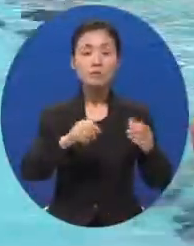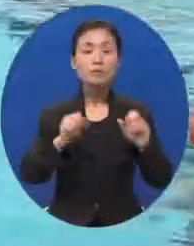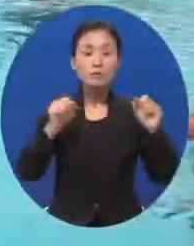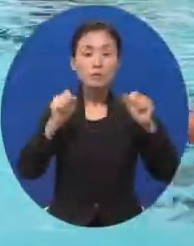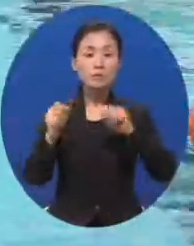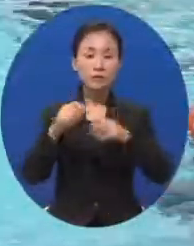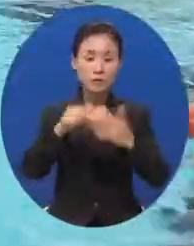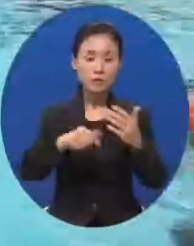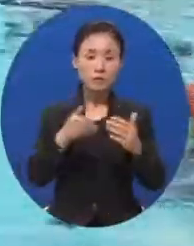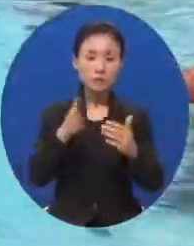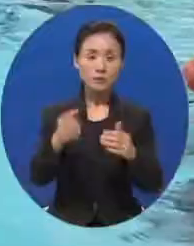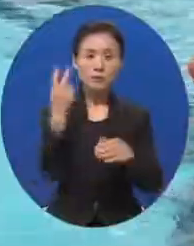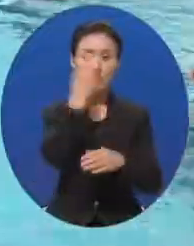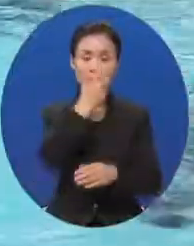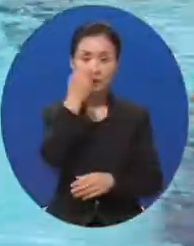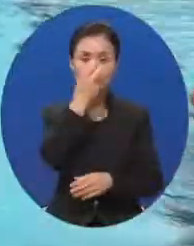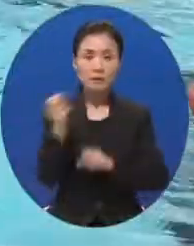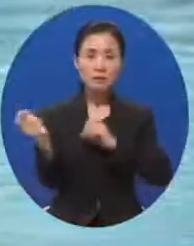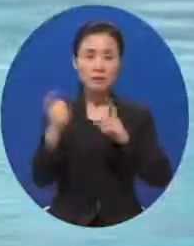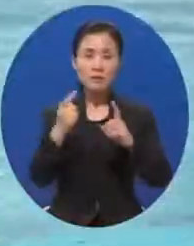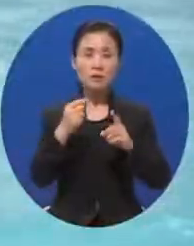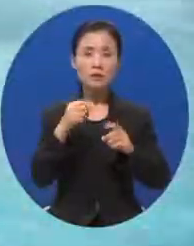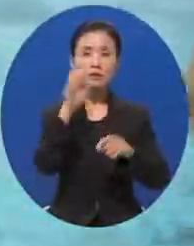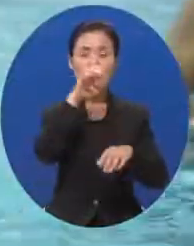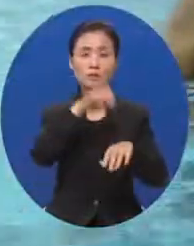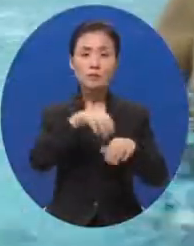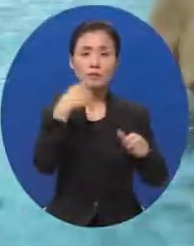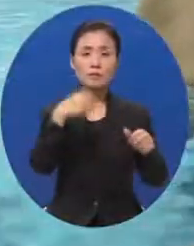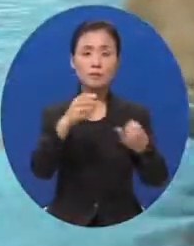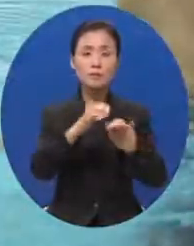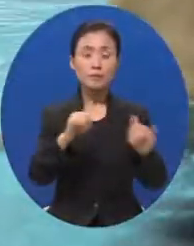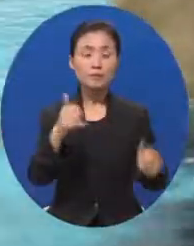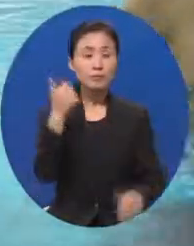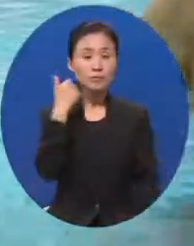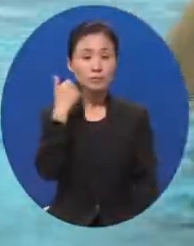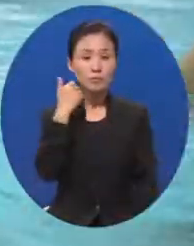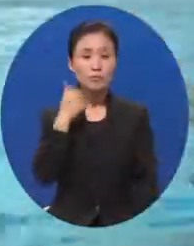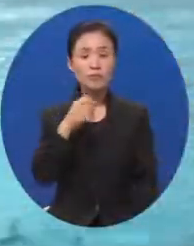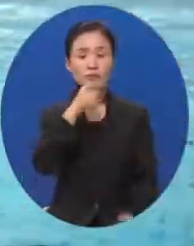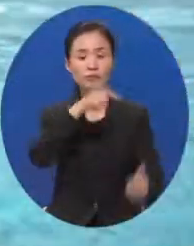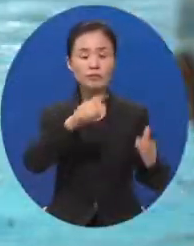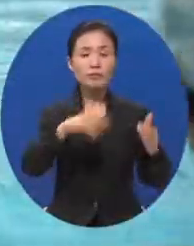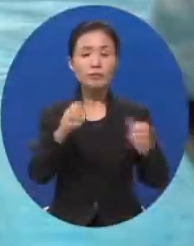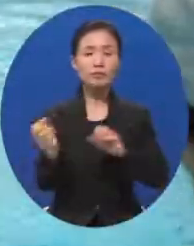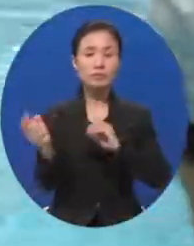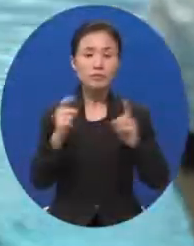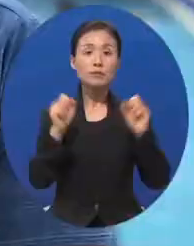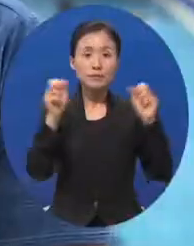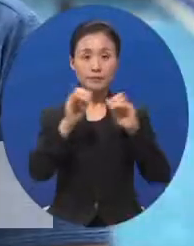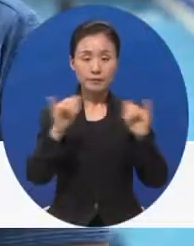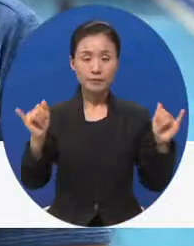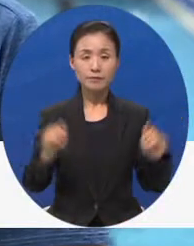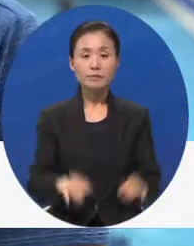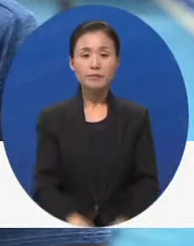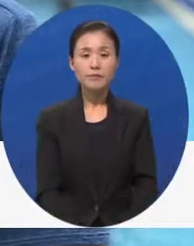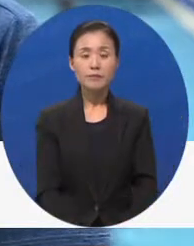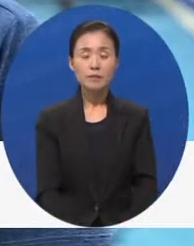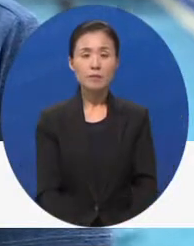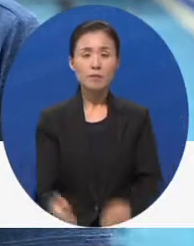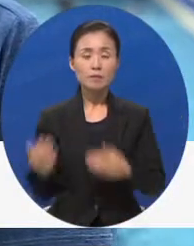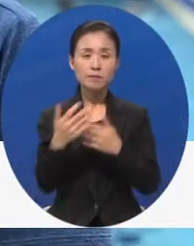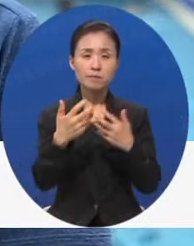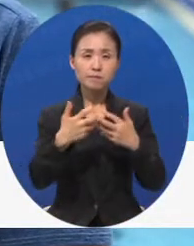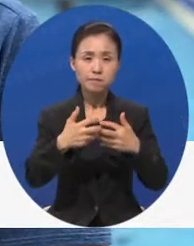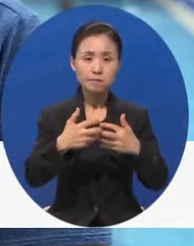전문적으로 관리하고 재활훈련을 지도하는 사람, 바로 수중재활운동사입니다.